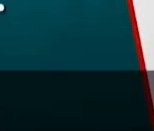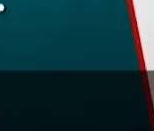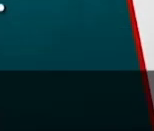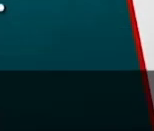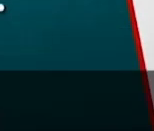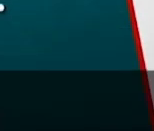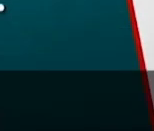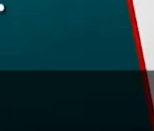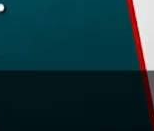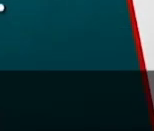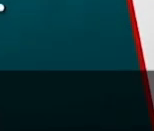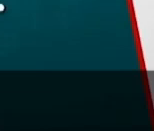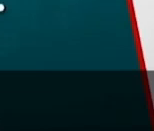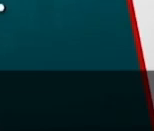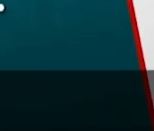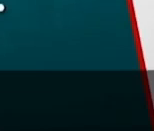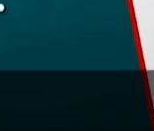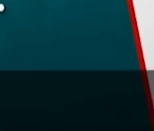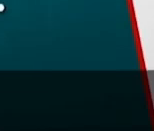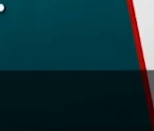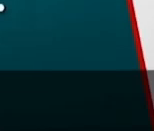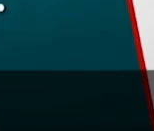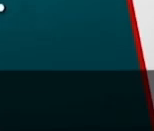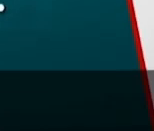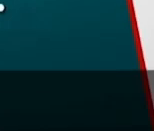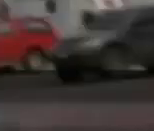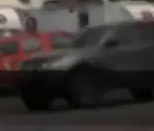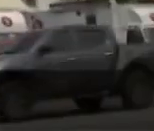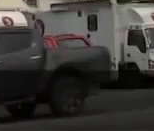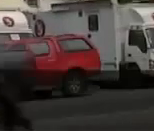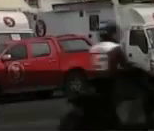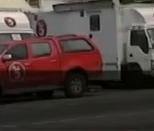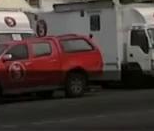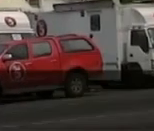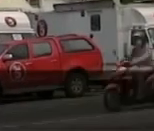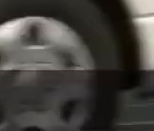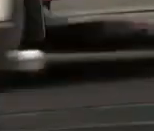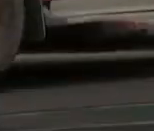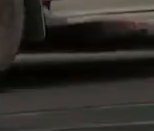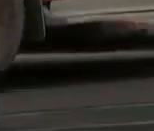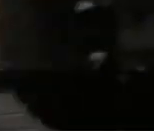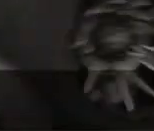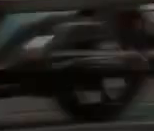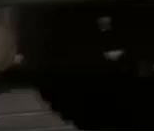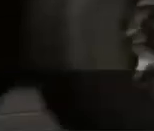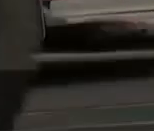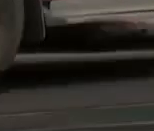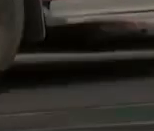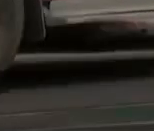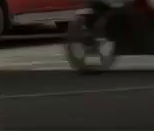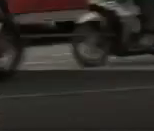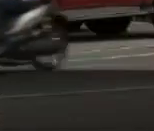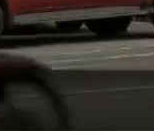Cable Corporation ng Pamilya Lopez. Gayun din ang kanilang debt instrument agreement. Ang pagkansila ng mga kasunduan ay isinakatuparan